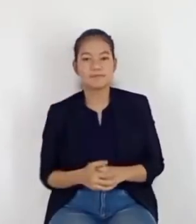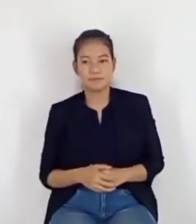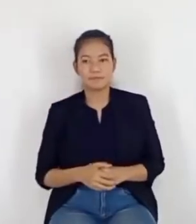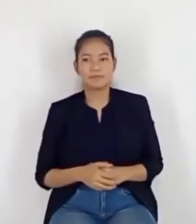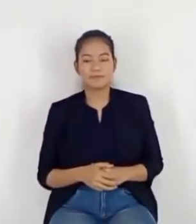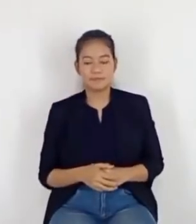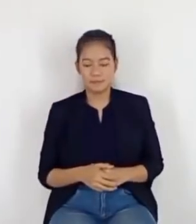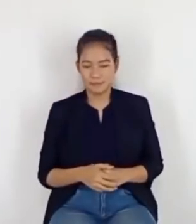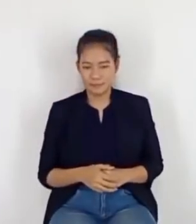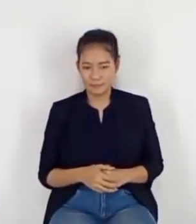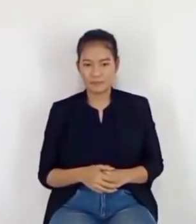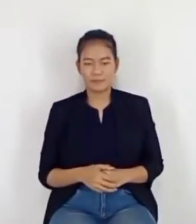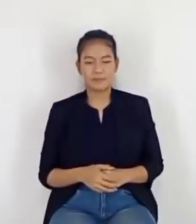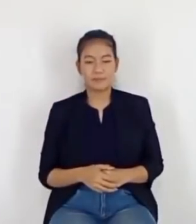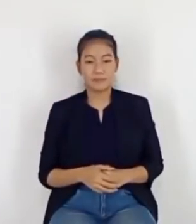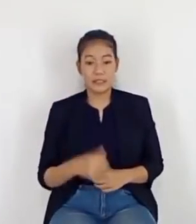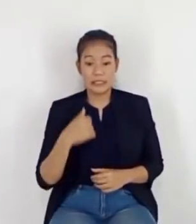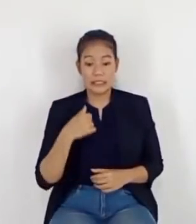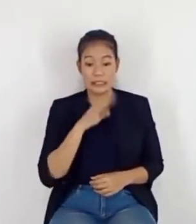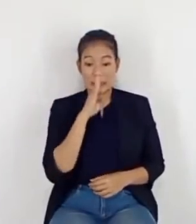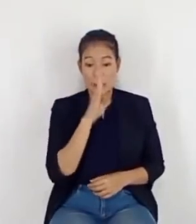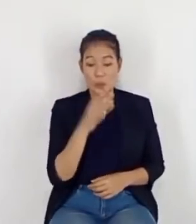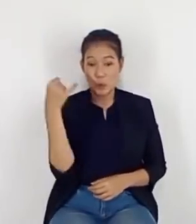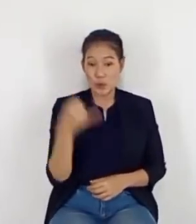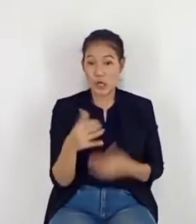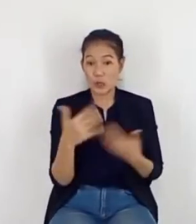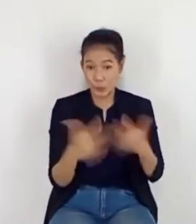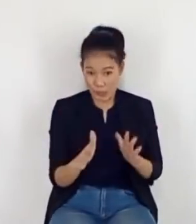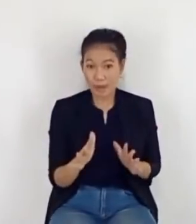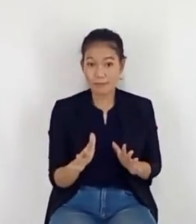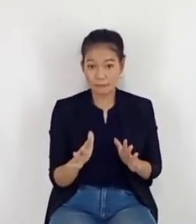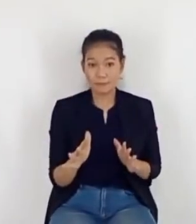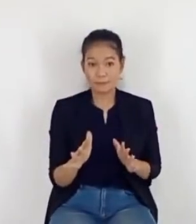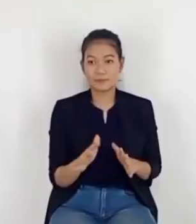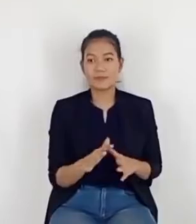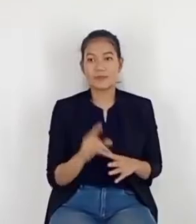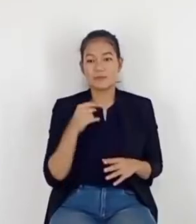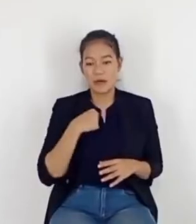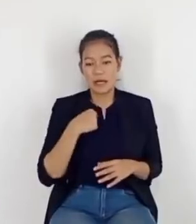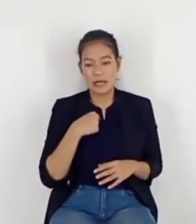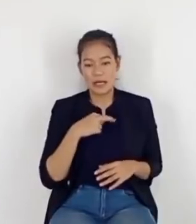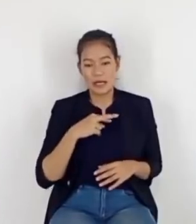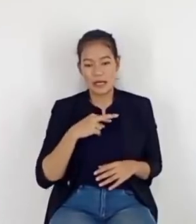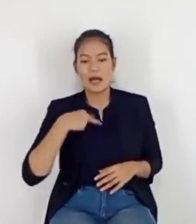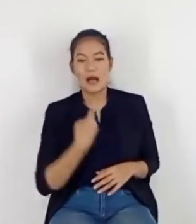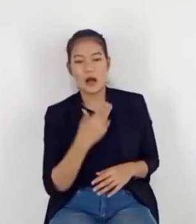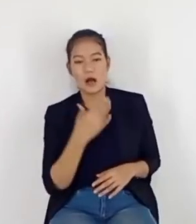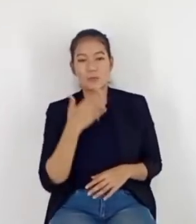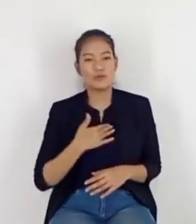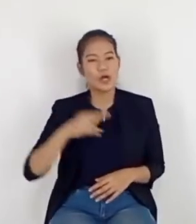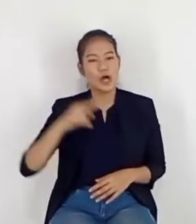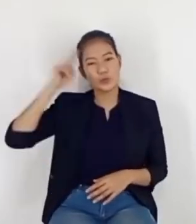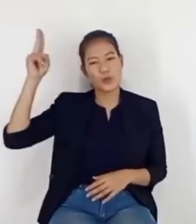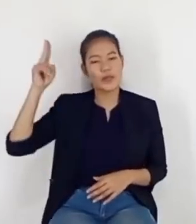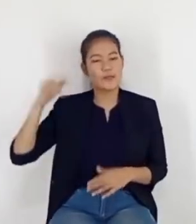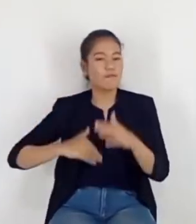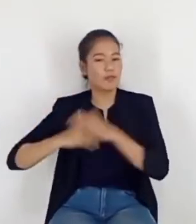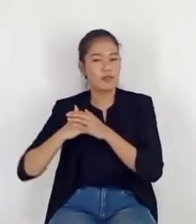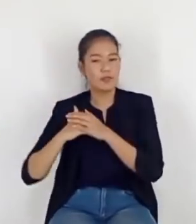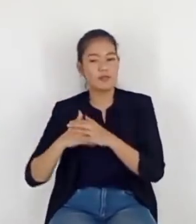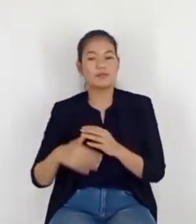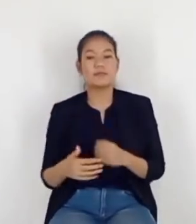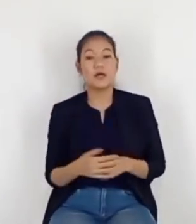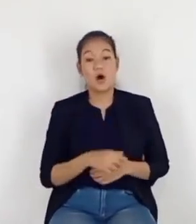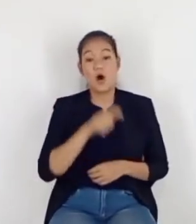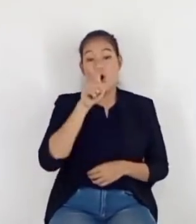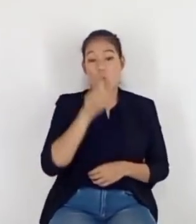Setelah kita mengaku, maka kita menjadi milik Allah.